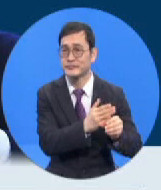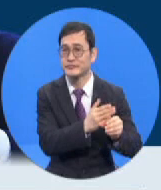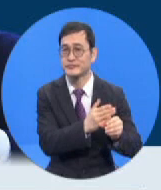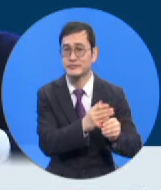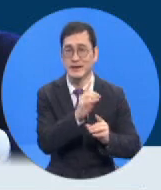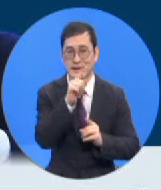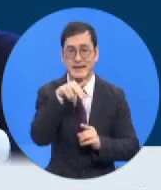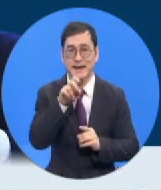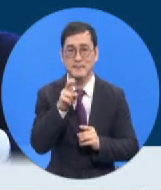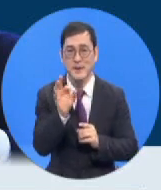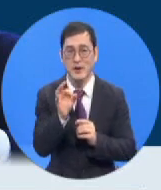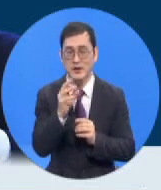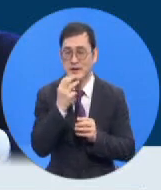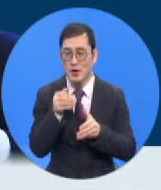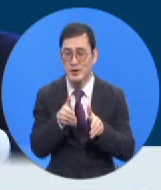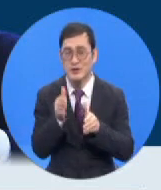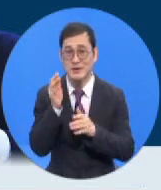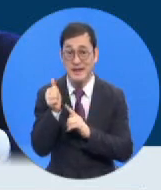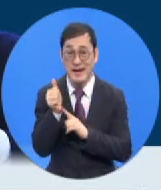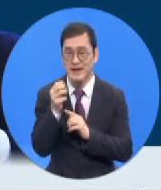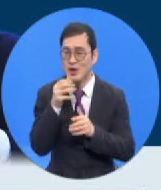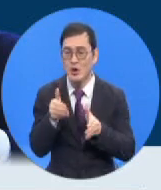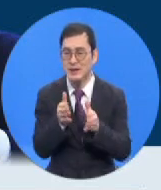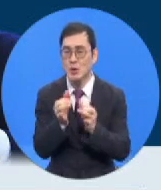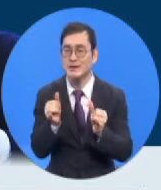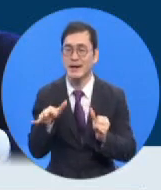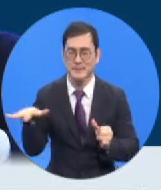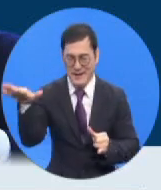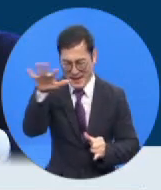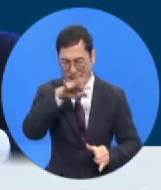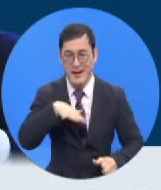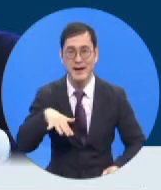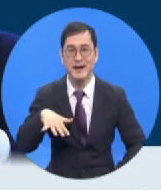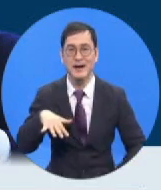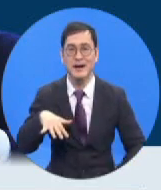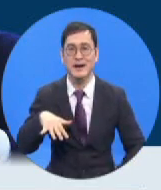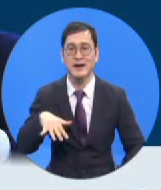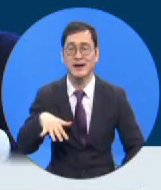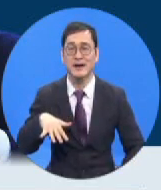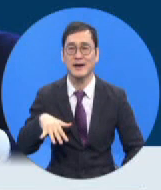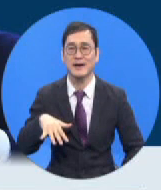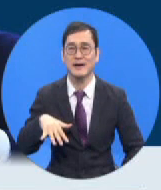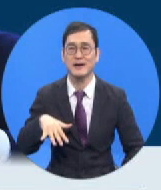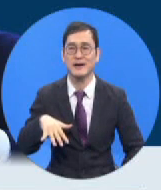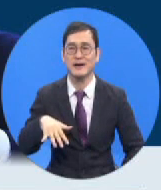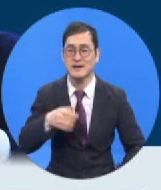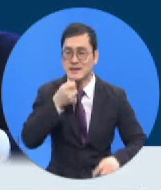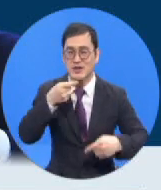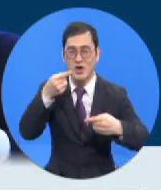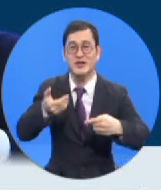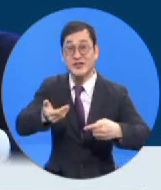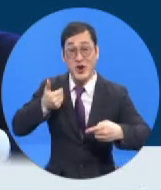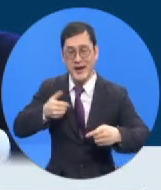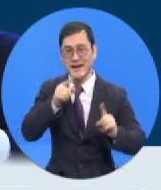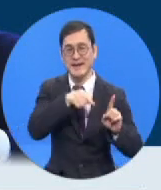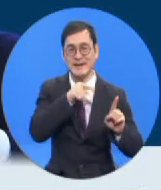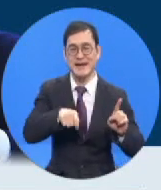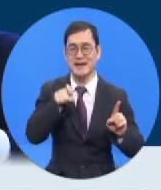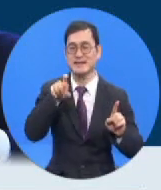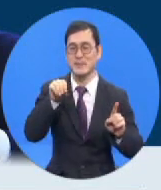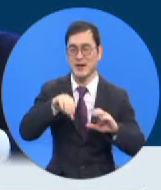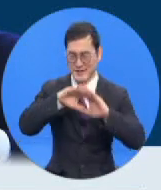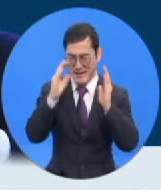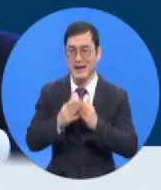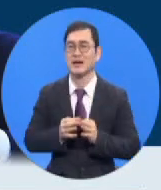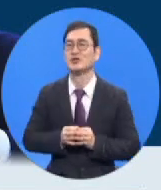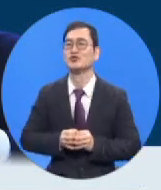이재명 경기도지사가 모든 경기도민에게 설 전에 1인당 10만 원을 주는 재난기본소득을